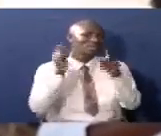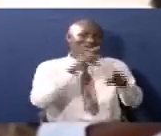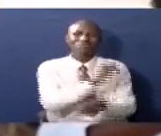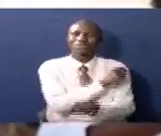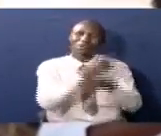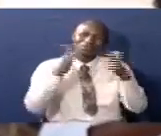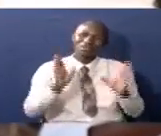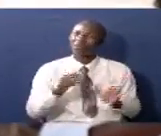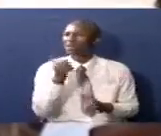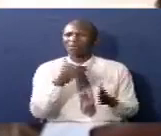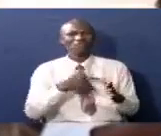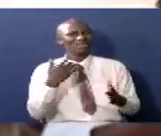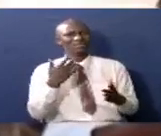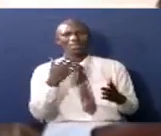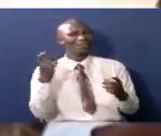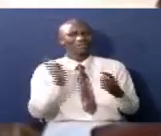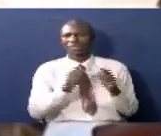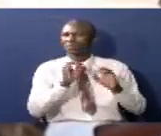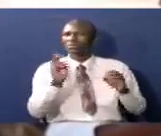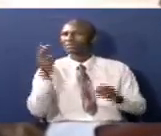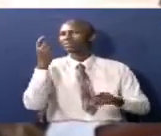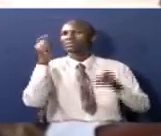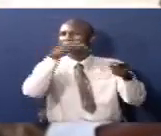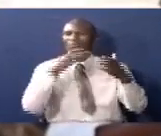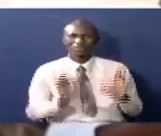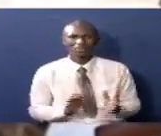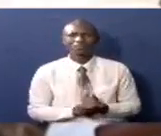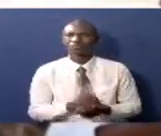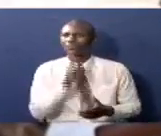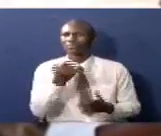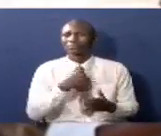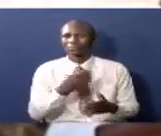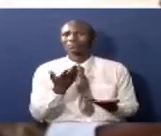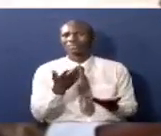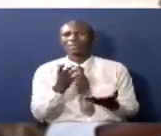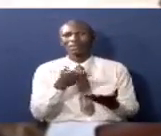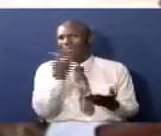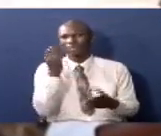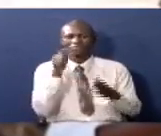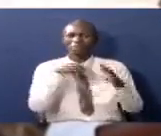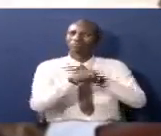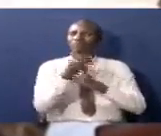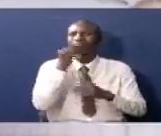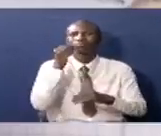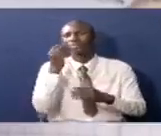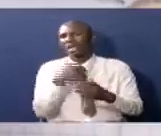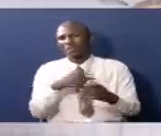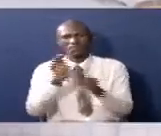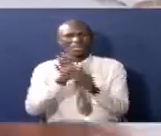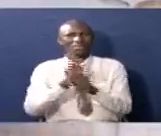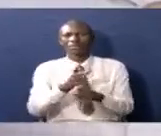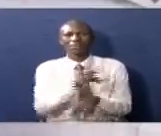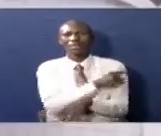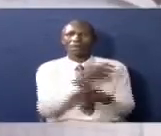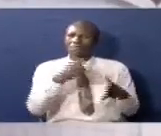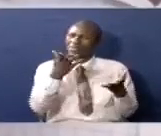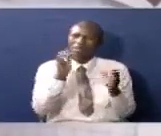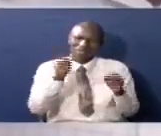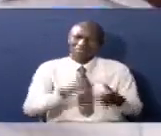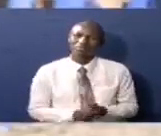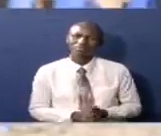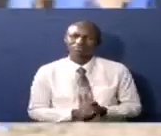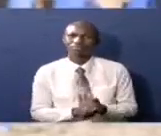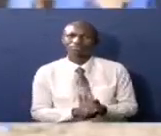ronwa na ndia iwe ondo na mini sita ya keli ko mailikanje ko mise ko kwe villages mbingi malikanje ndawa kwa ndo matonwe